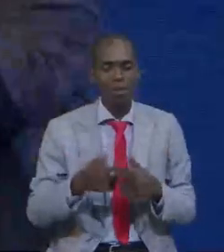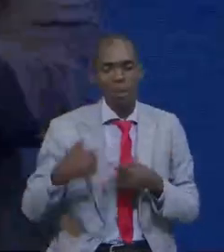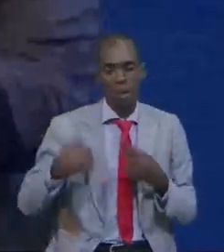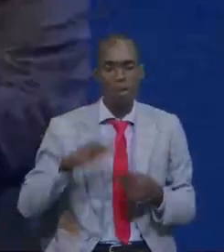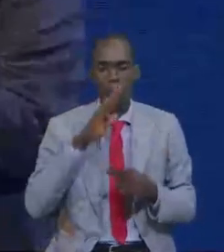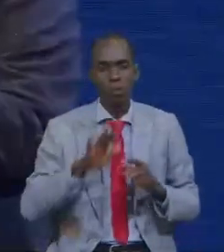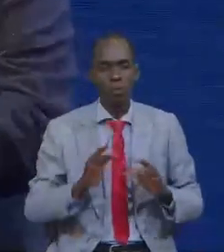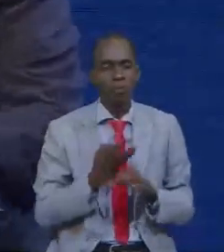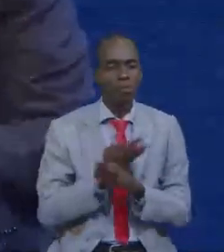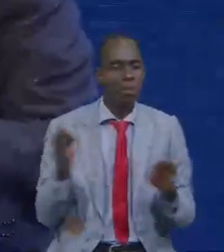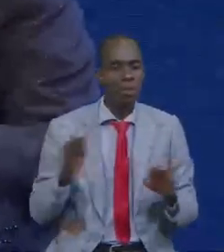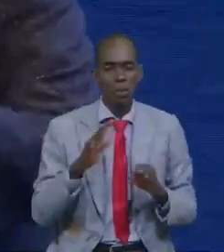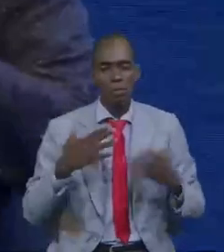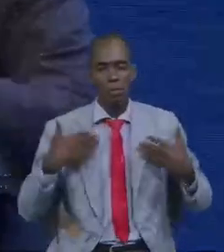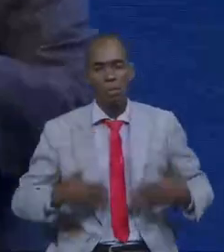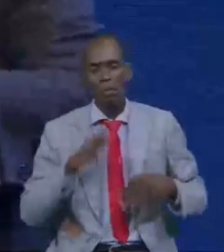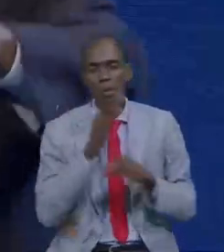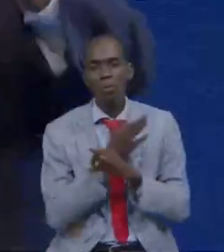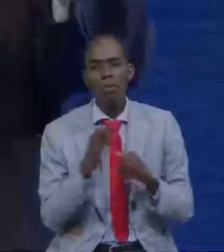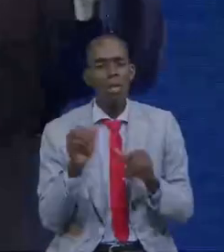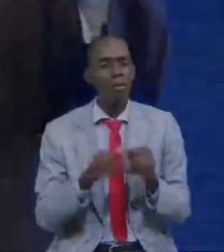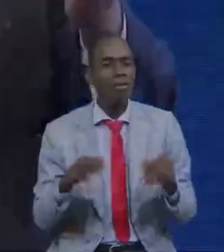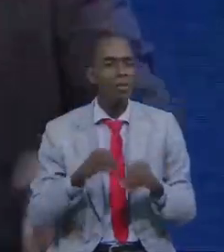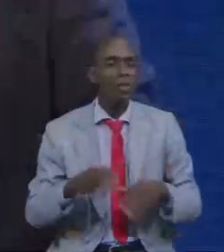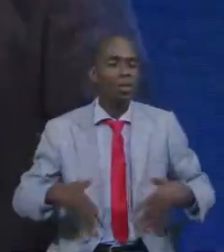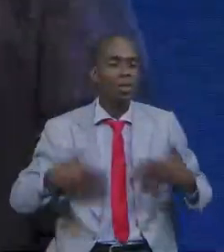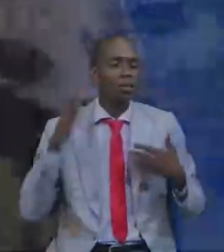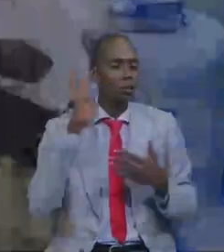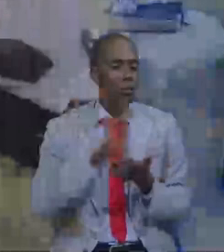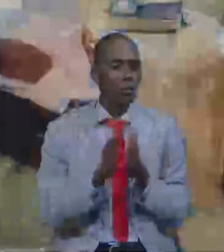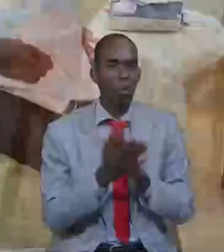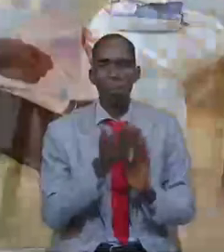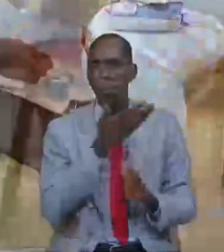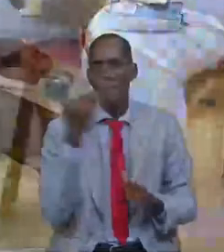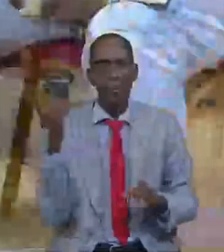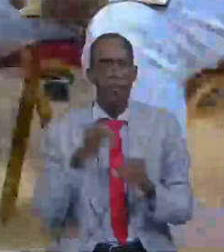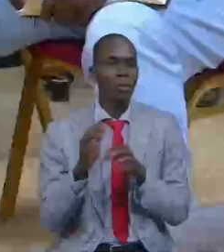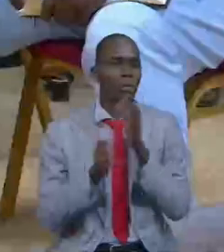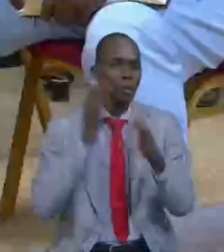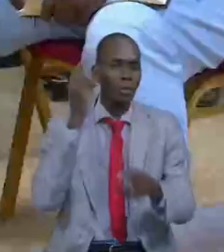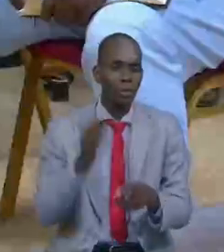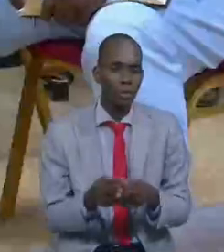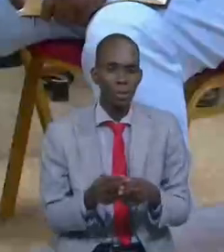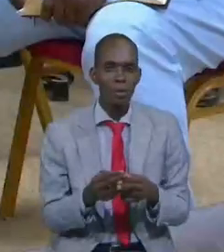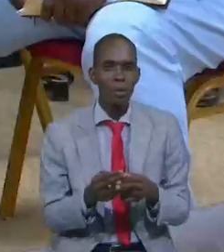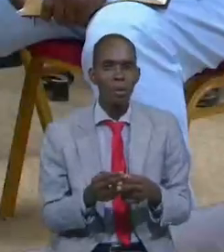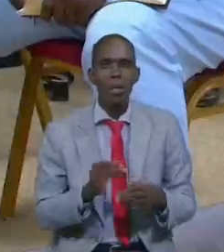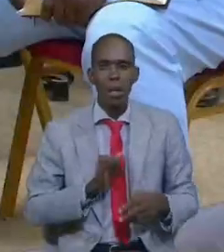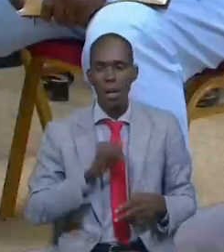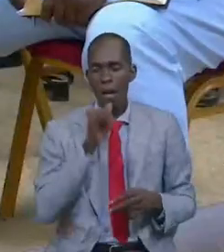libre et tout va changer pour le mieux pour toi. Je suis content que tu sois là ce